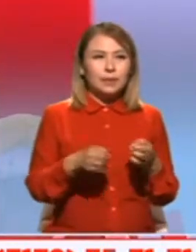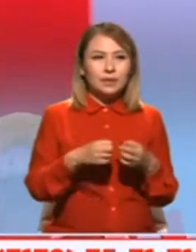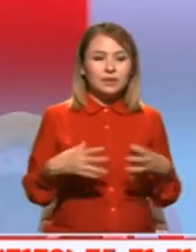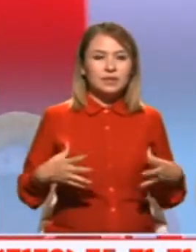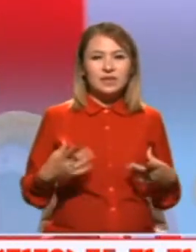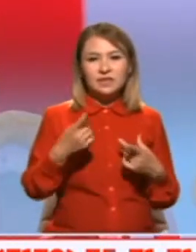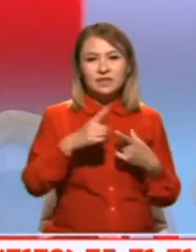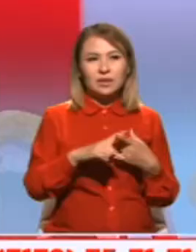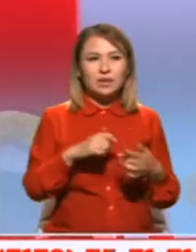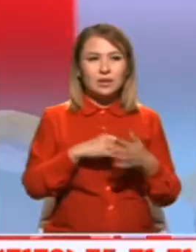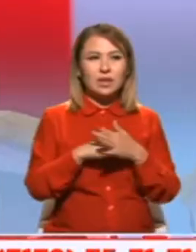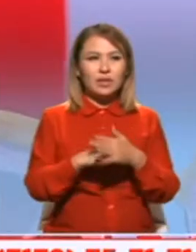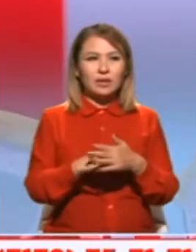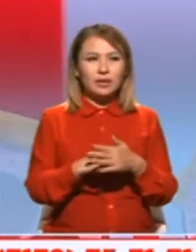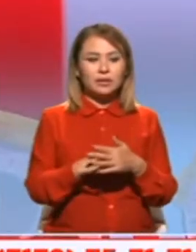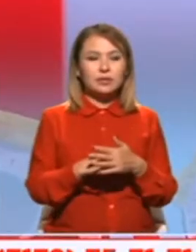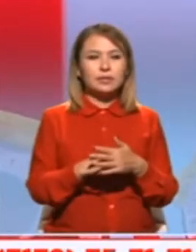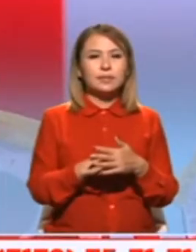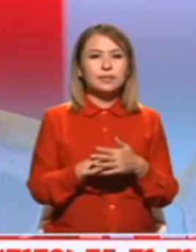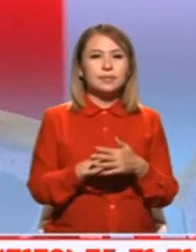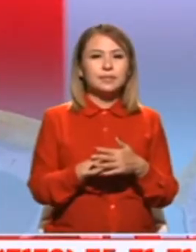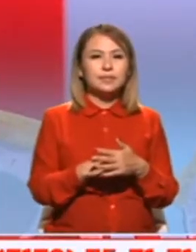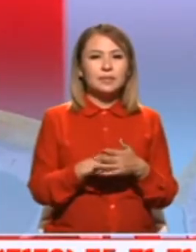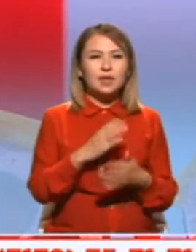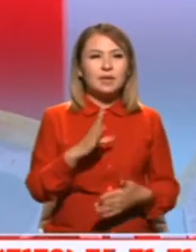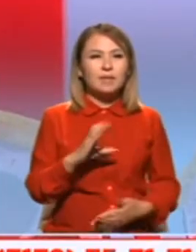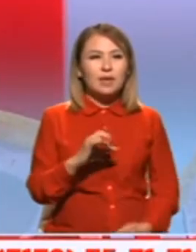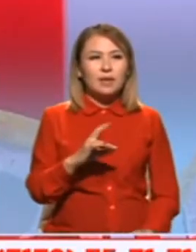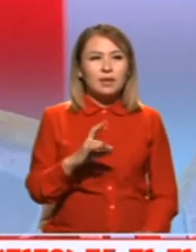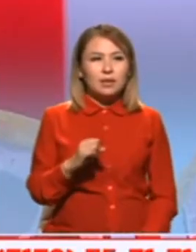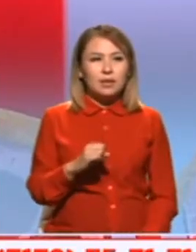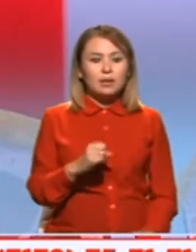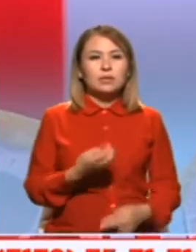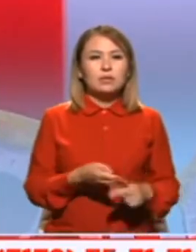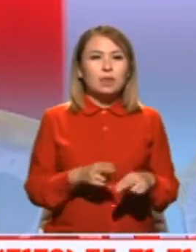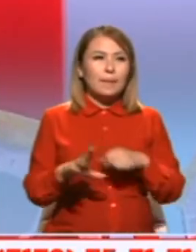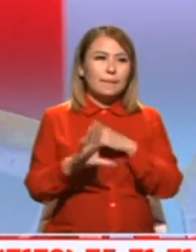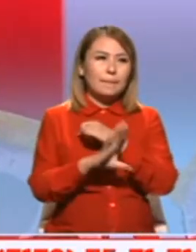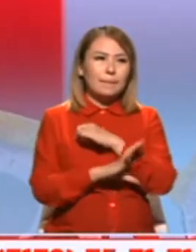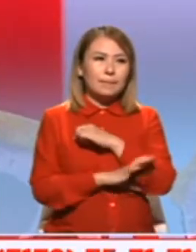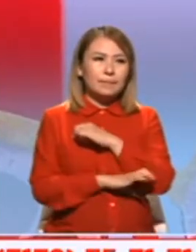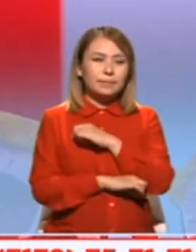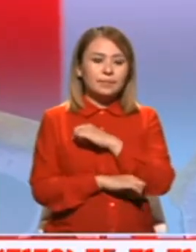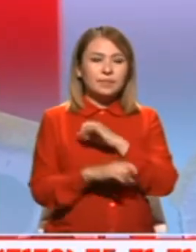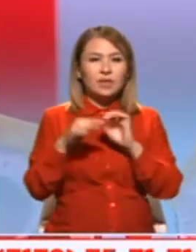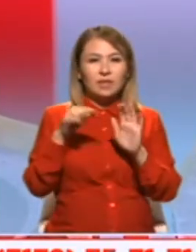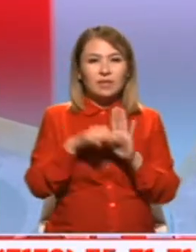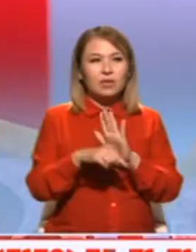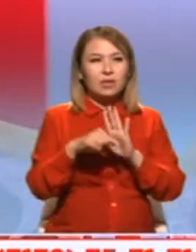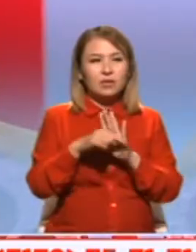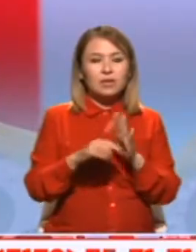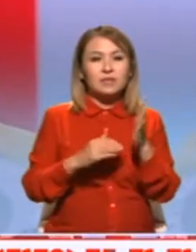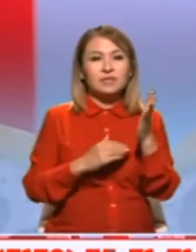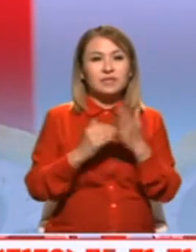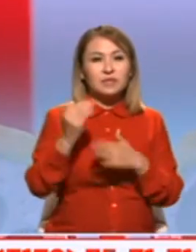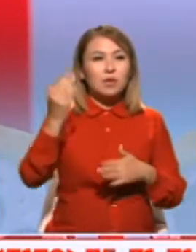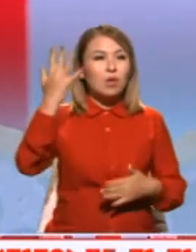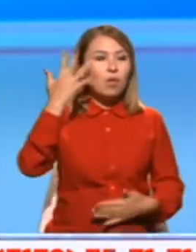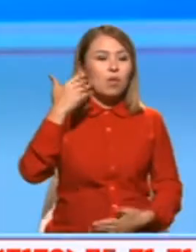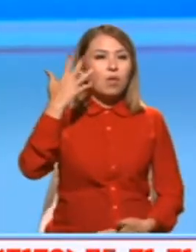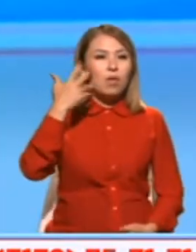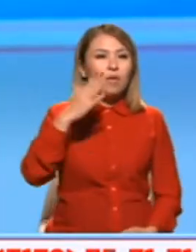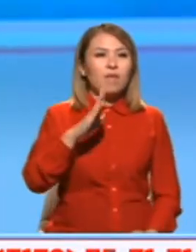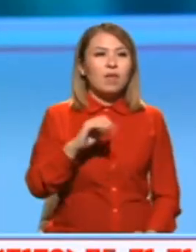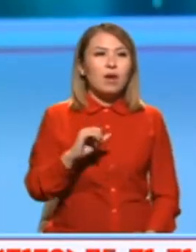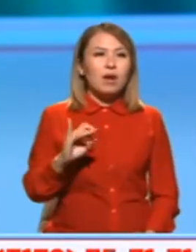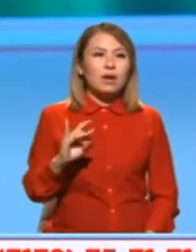байланысты, тікелей байланысты болып табылады. Жаңа вена алып кетеді дедік қой соңғы өнімді, сол венада жылдарда қысым көбіне жоғары болған кезде, әсіресе варикоз кезінде